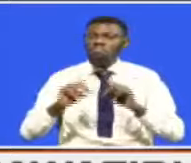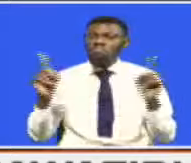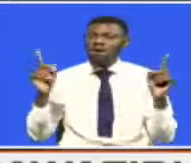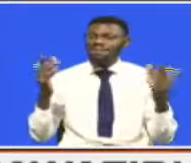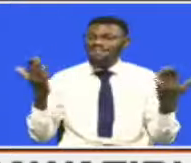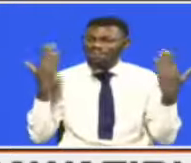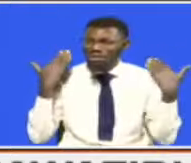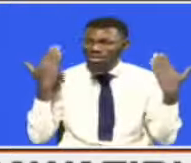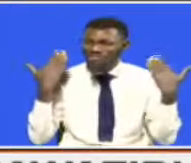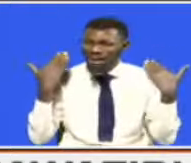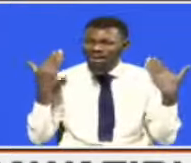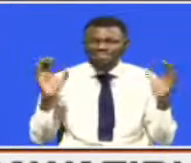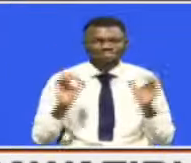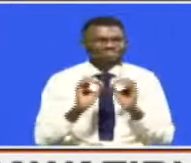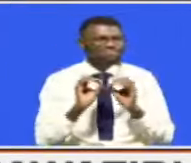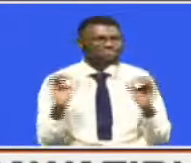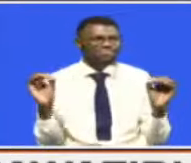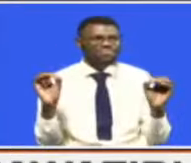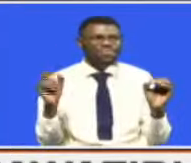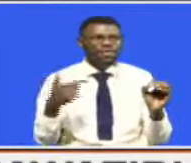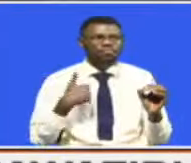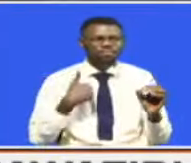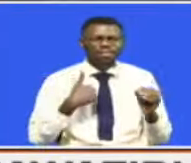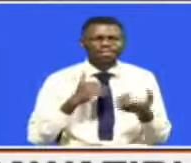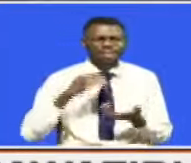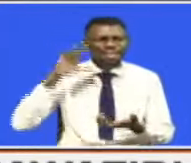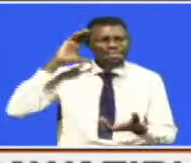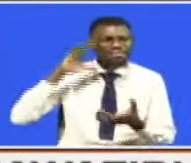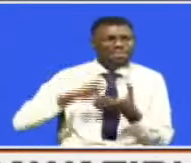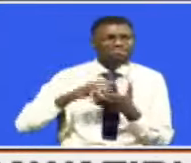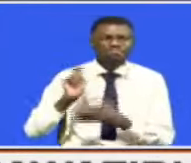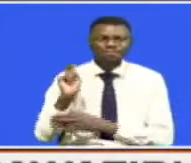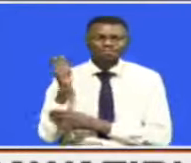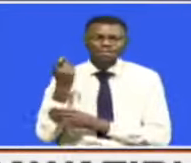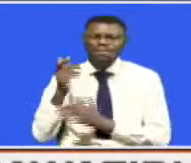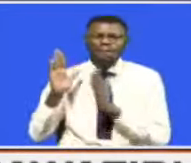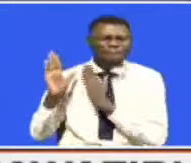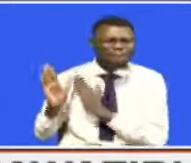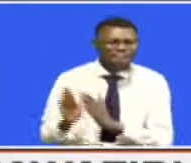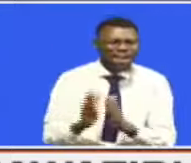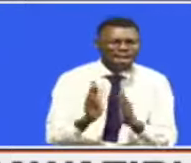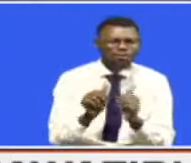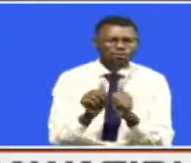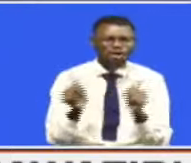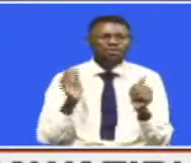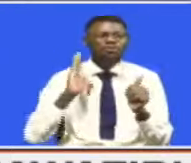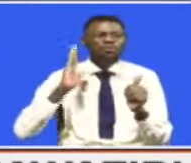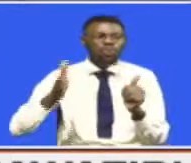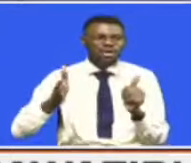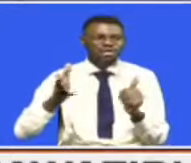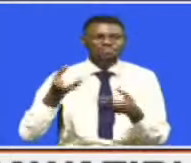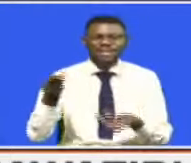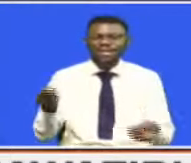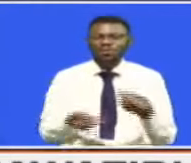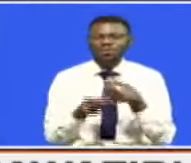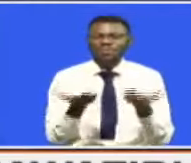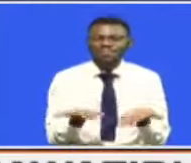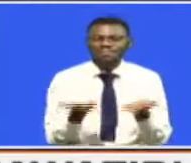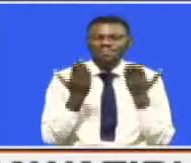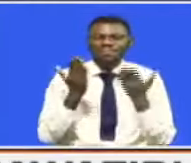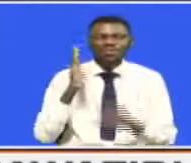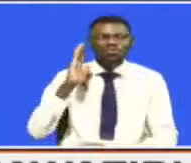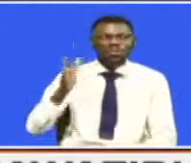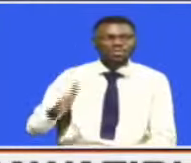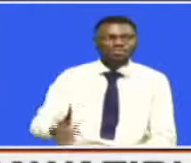muda mrefu. Mimi niko na imani ya kwamba hii Kenya itapangika na uchumi itakuwa sawa hapo mbele. Ama namna gani? Najua